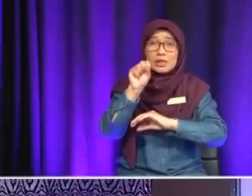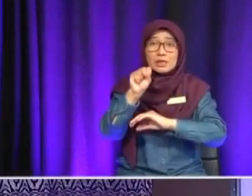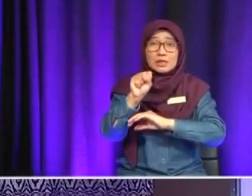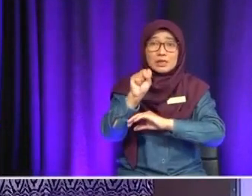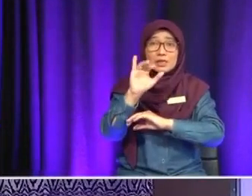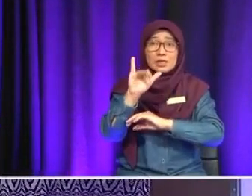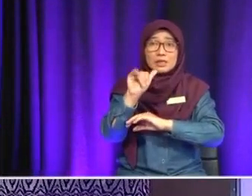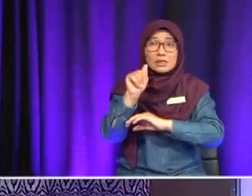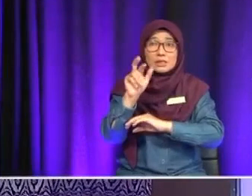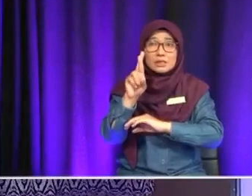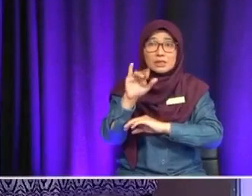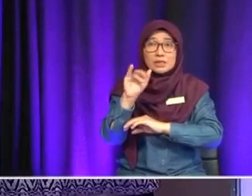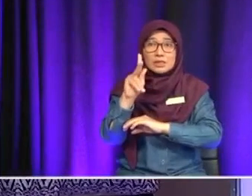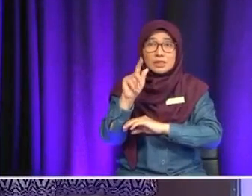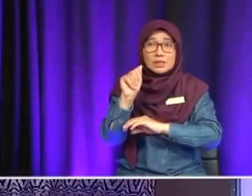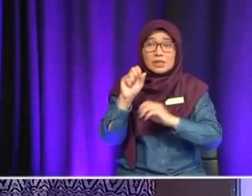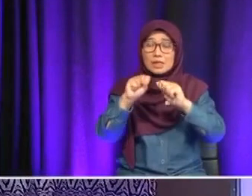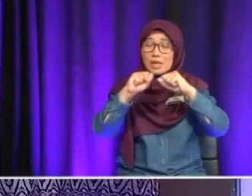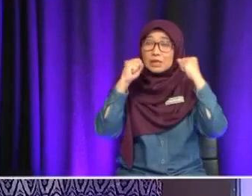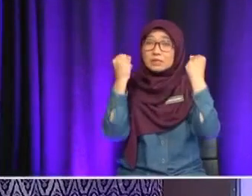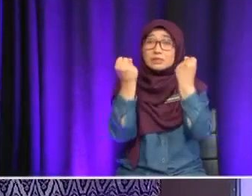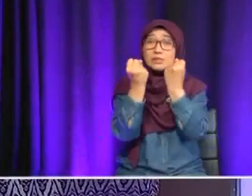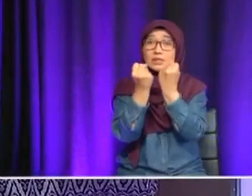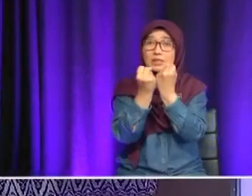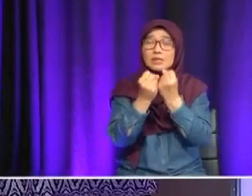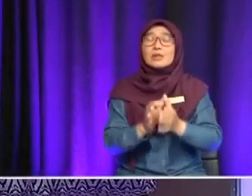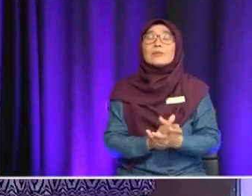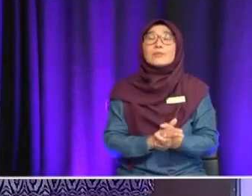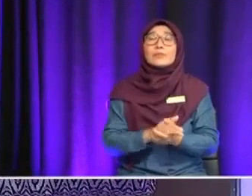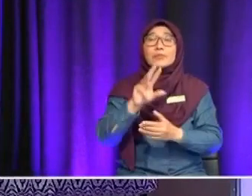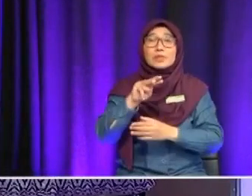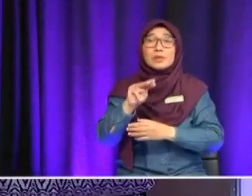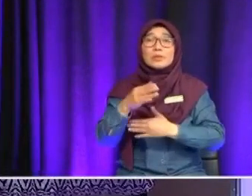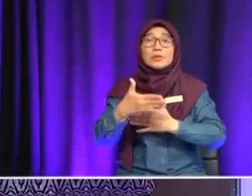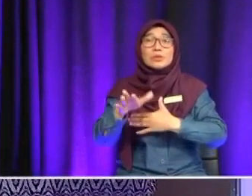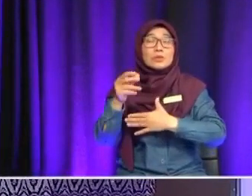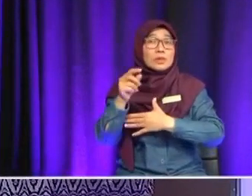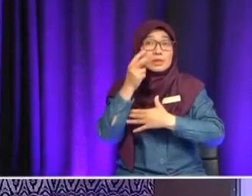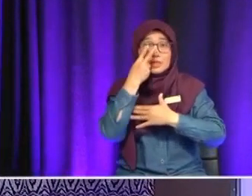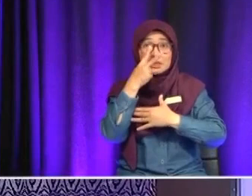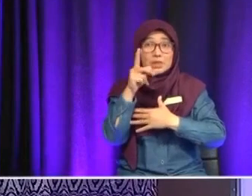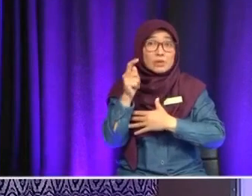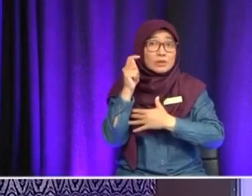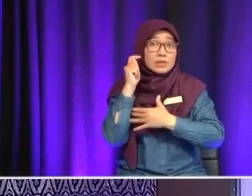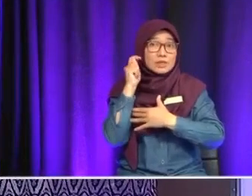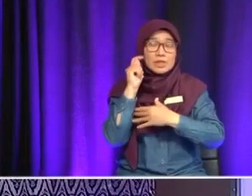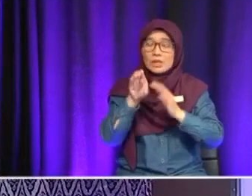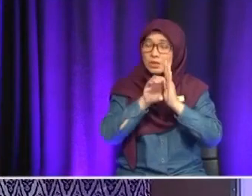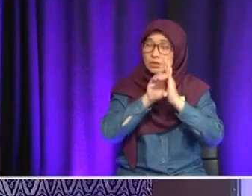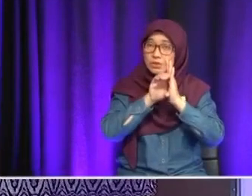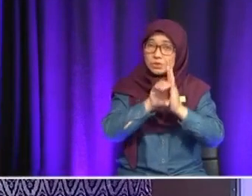Jadi sebenarnya apa yang murid-murid dapat lihat sebentar tadi adalah salah satu bentuk